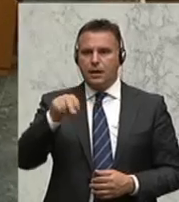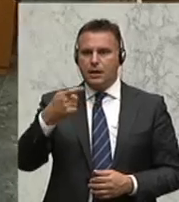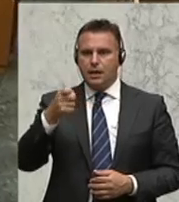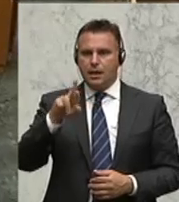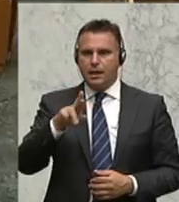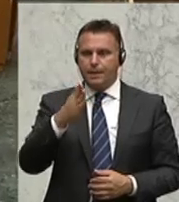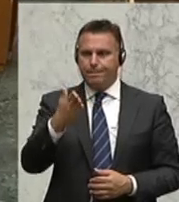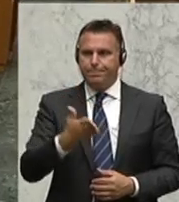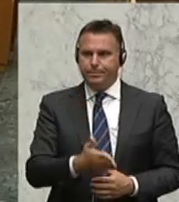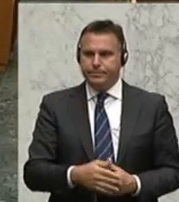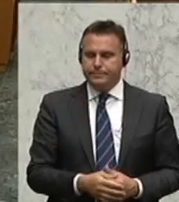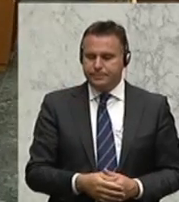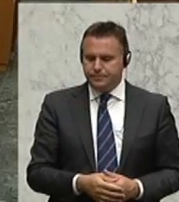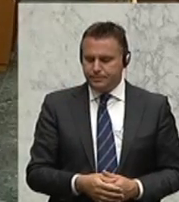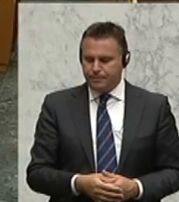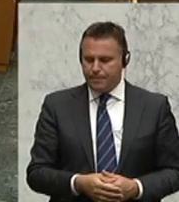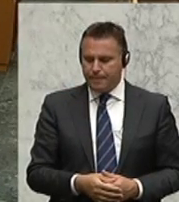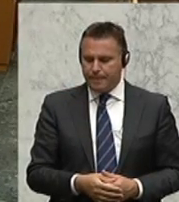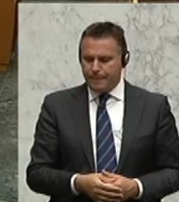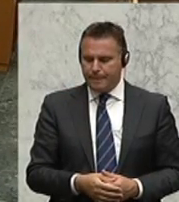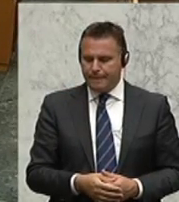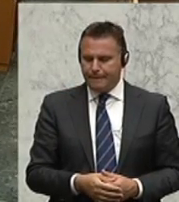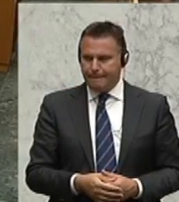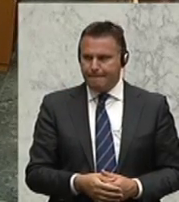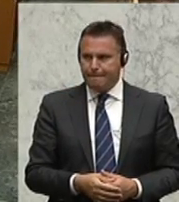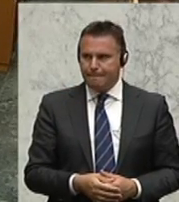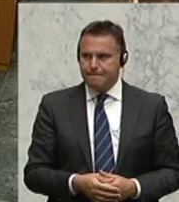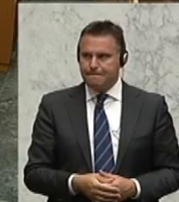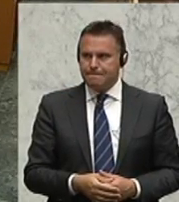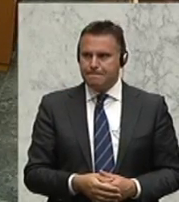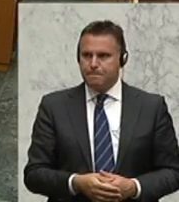und nun kommt ein Redner von der FPÖ Wolfgang Klinger ist an